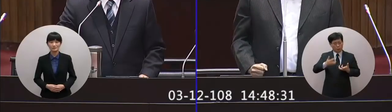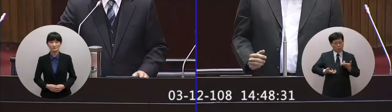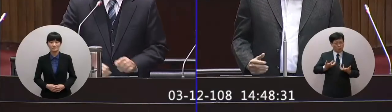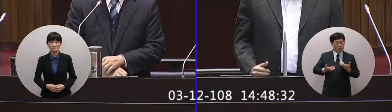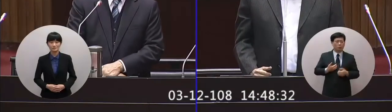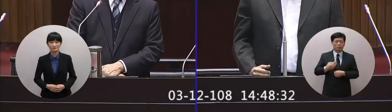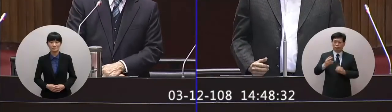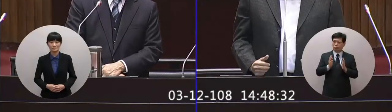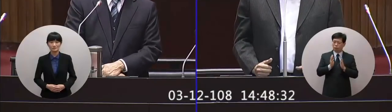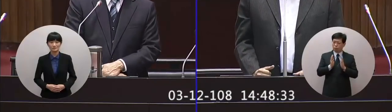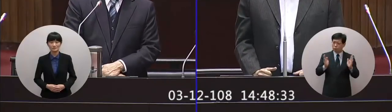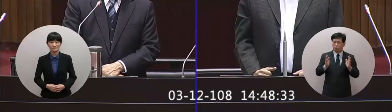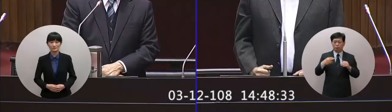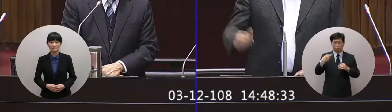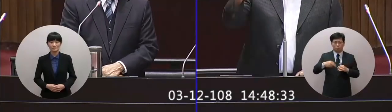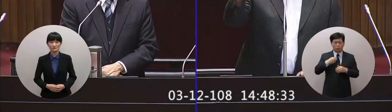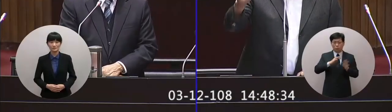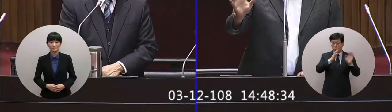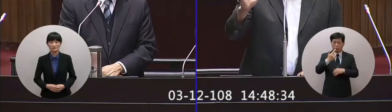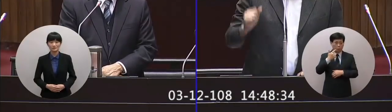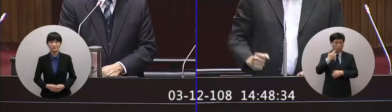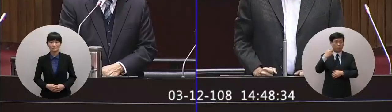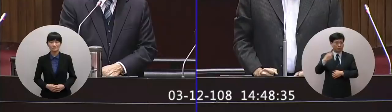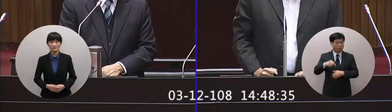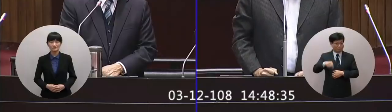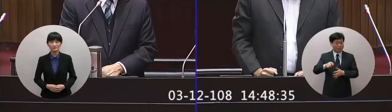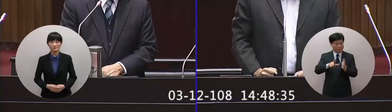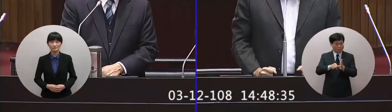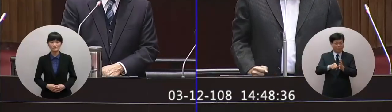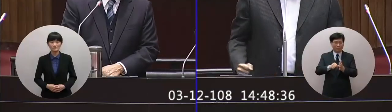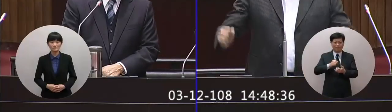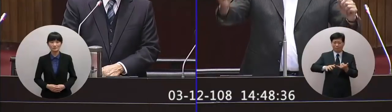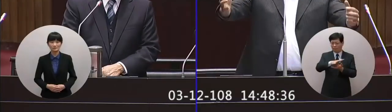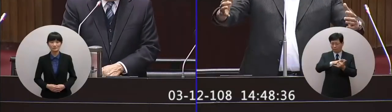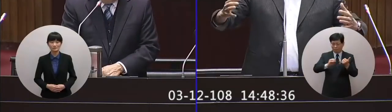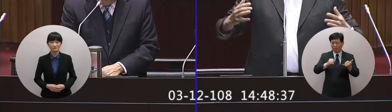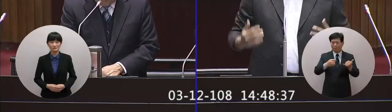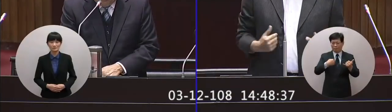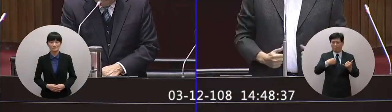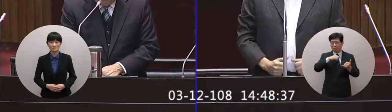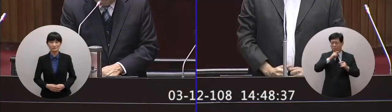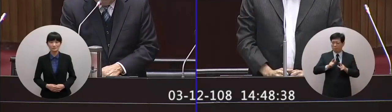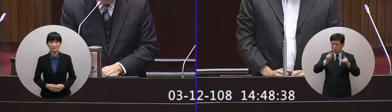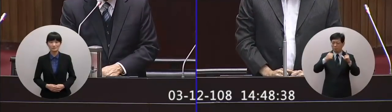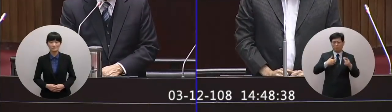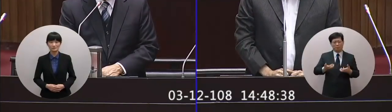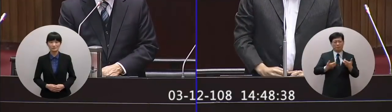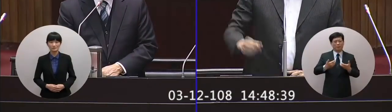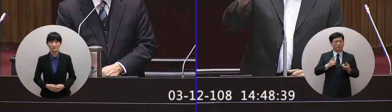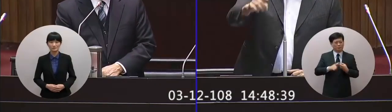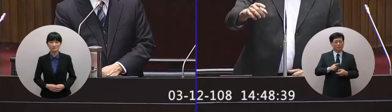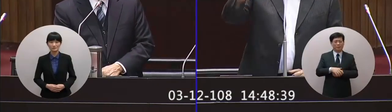情、开阔、风景好。”而且这个时节，全台湾就是屏东这里最温